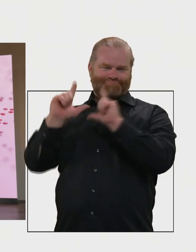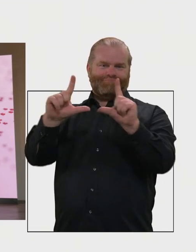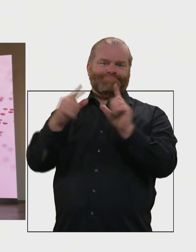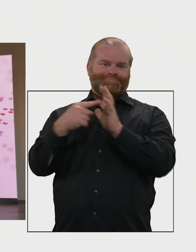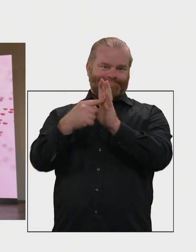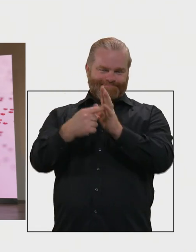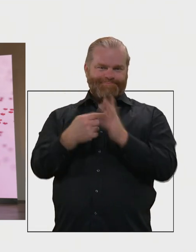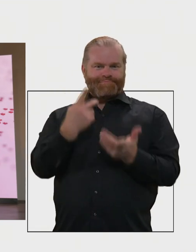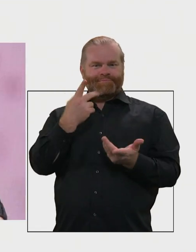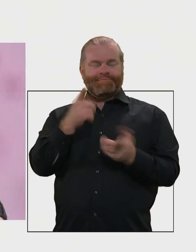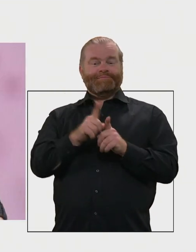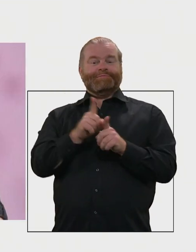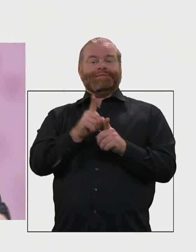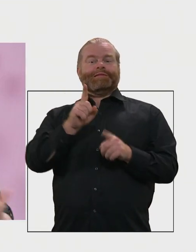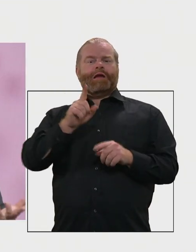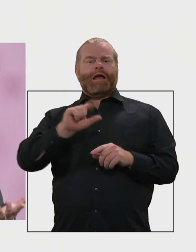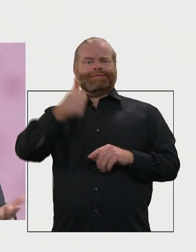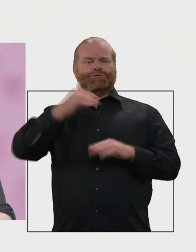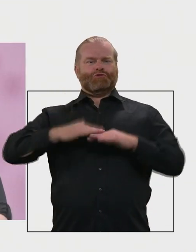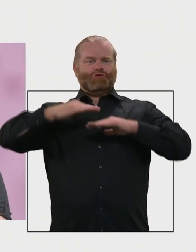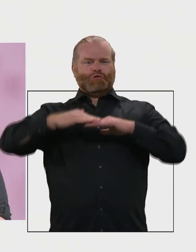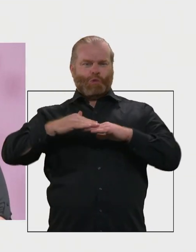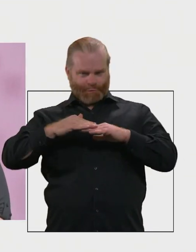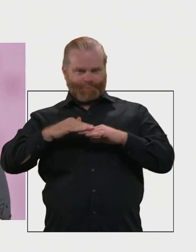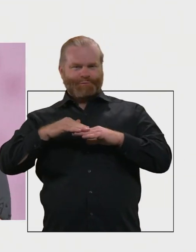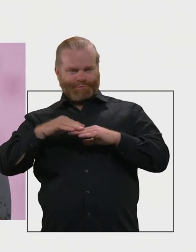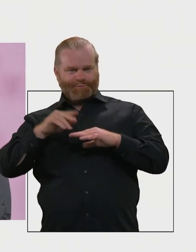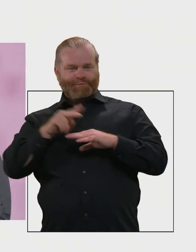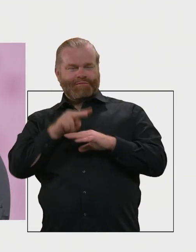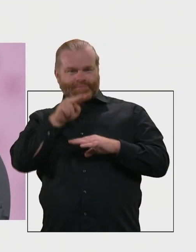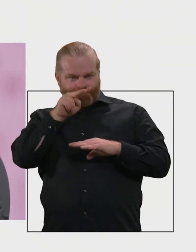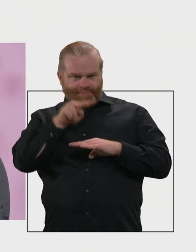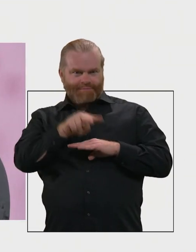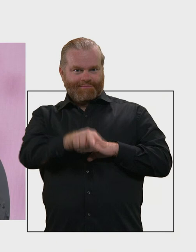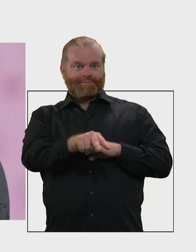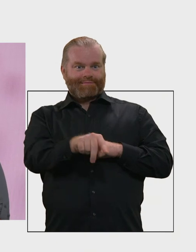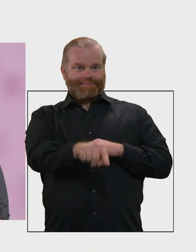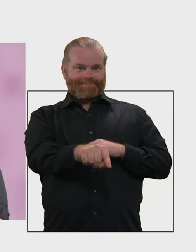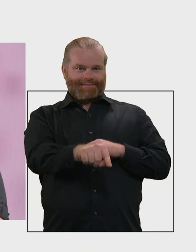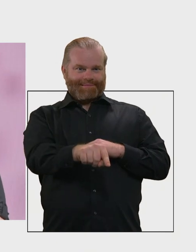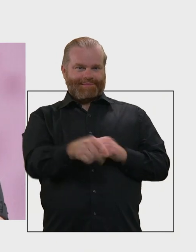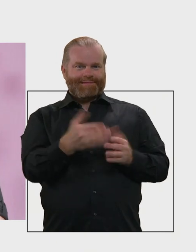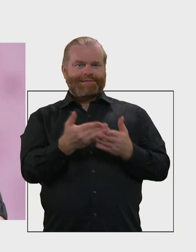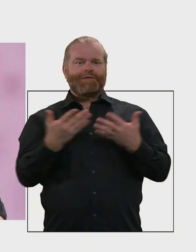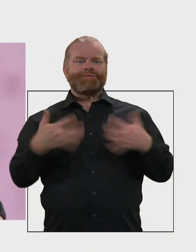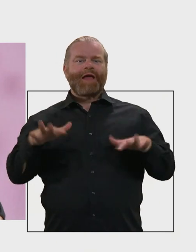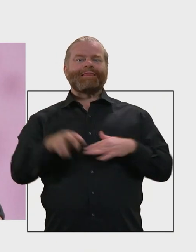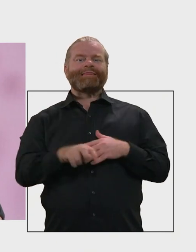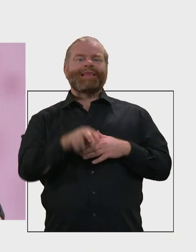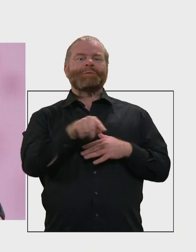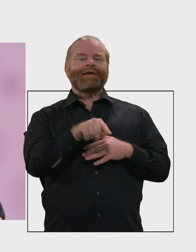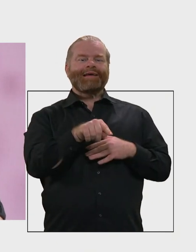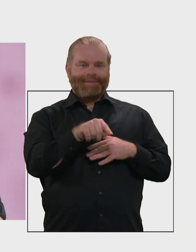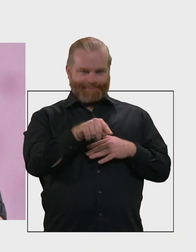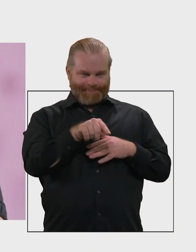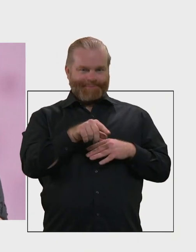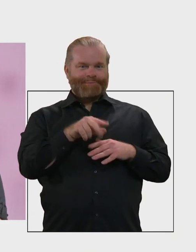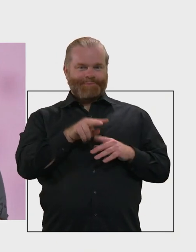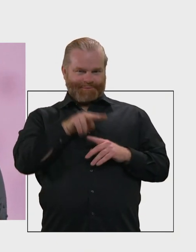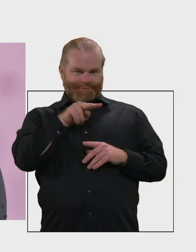vom ersten Stock zur großen Freitreppe. Man kann da ein großes Noppenfeld erkennen und